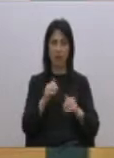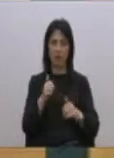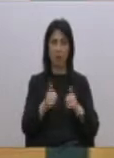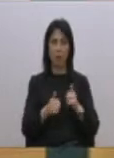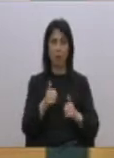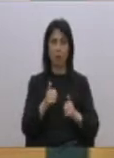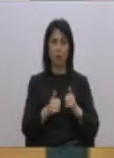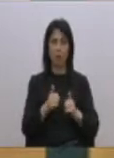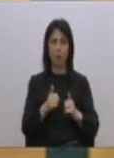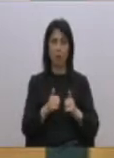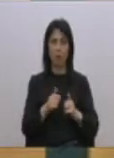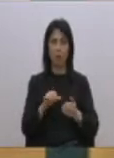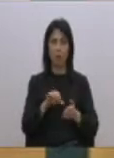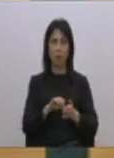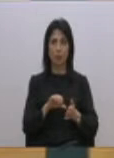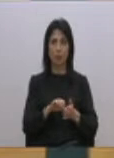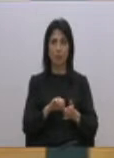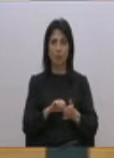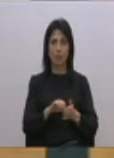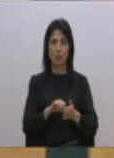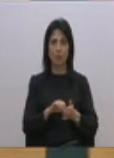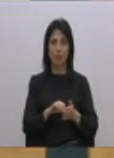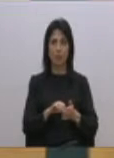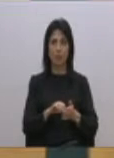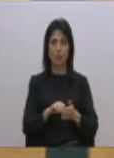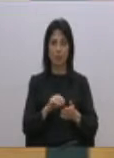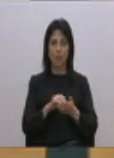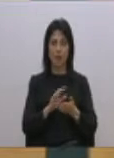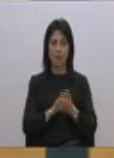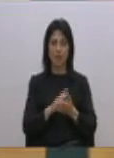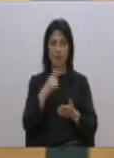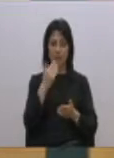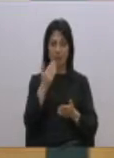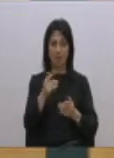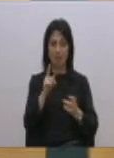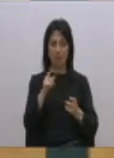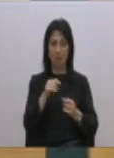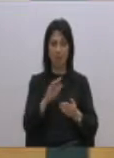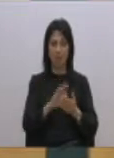concursi, unațile, candidat registrele boli, perismie,